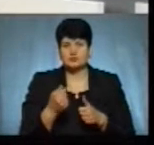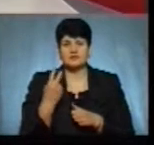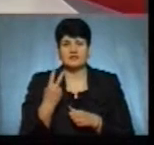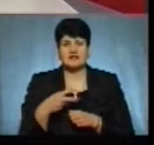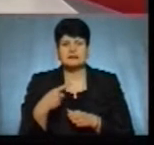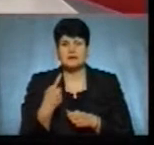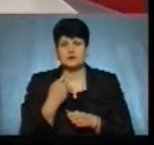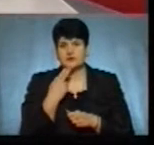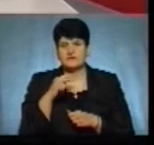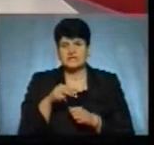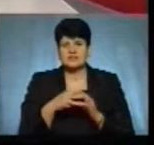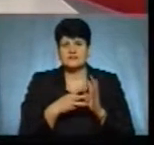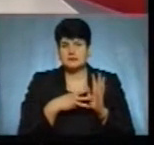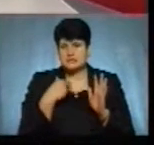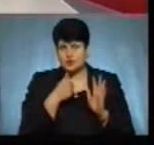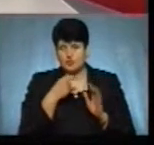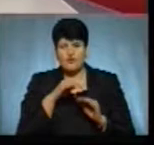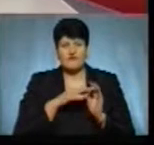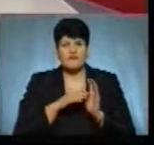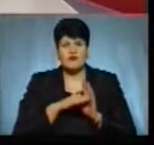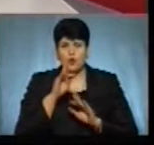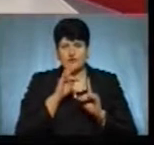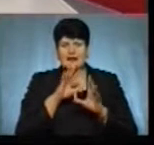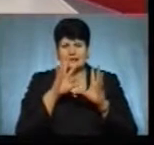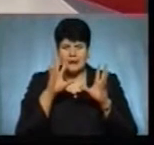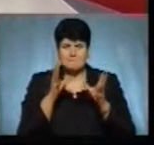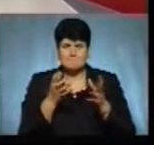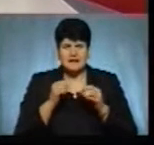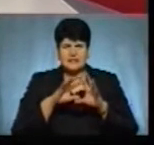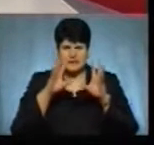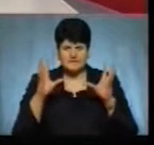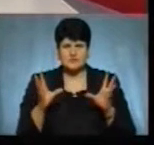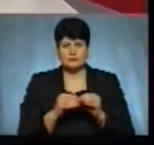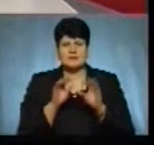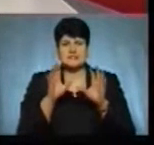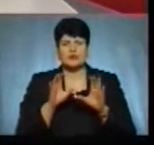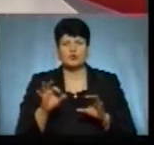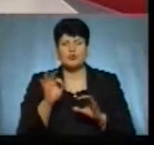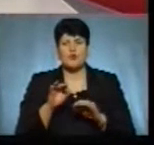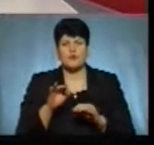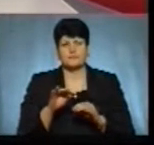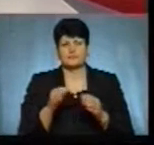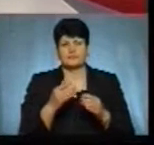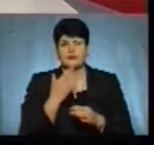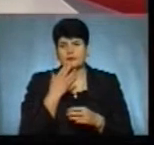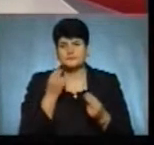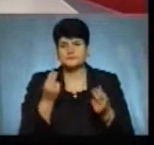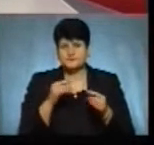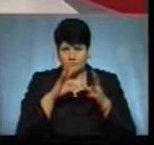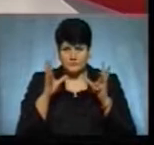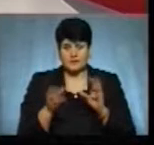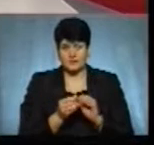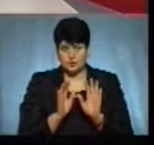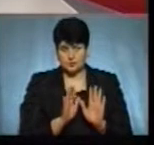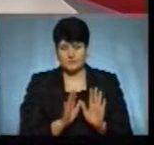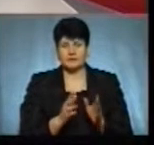червня 2018 року Верховна Рада прийняла в цілому закон про валюту і валютні цінності. Він вступив в дію аж 7